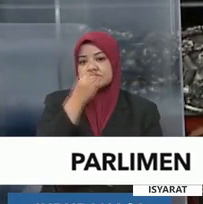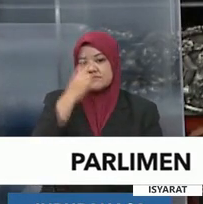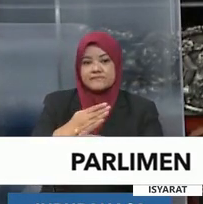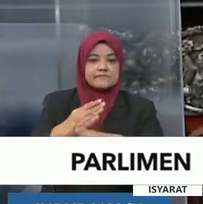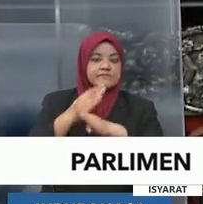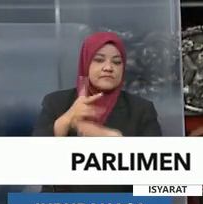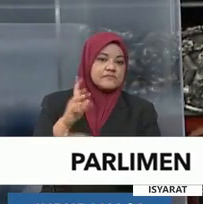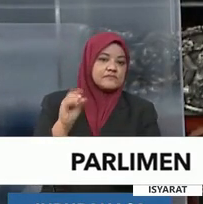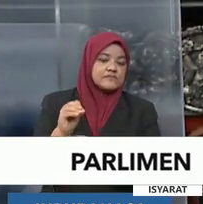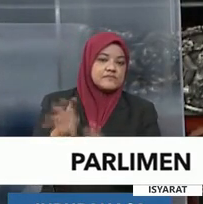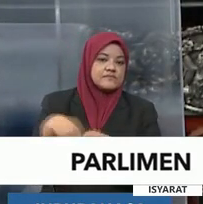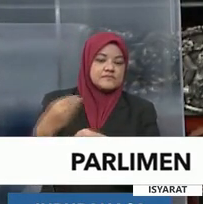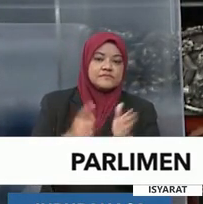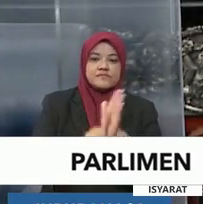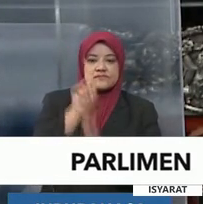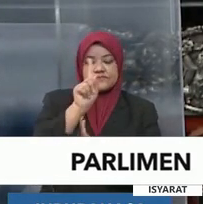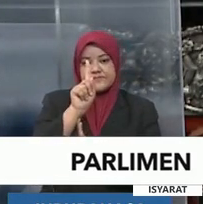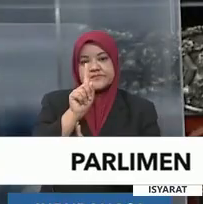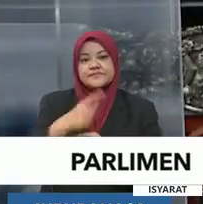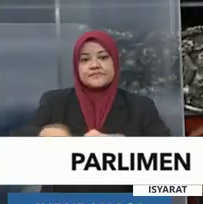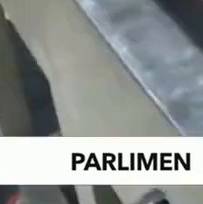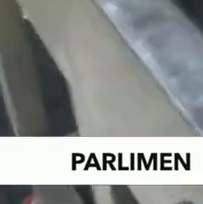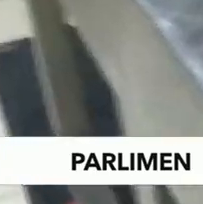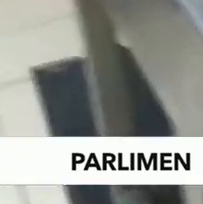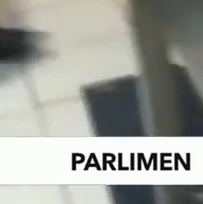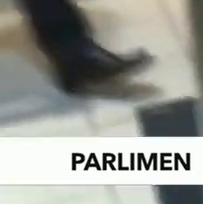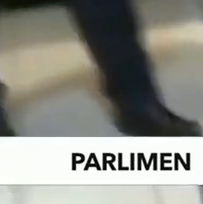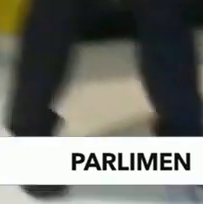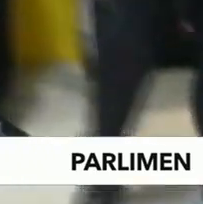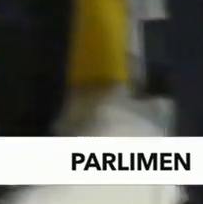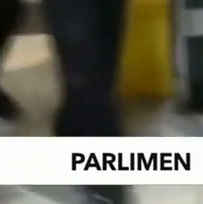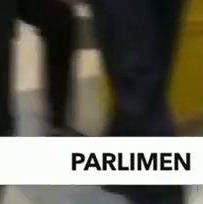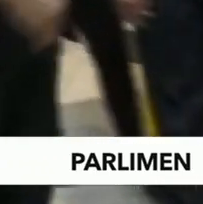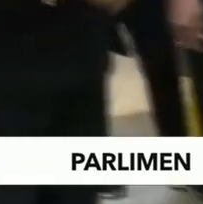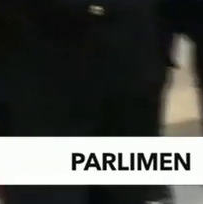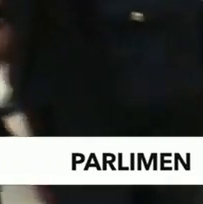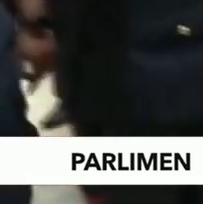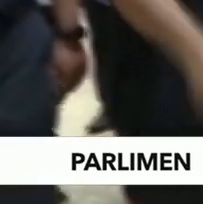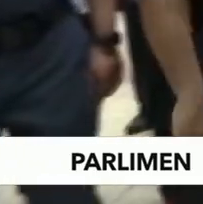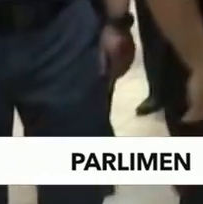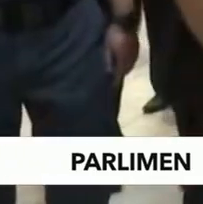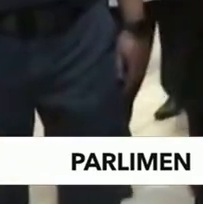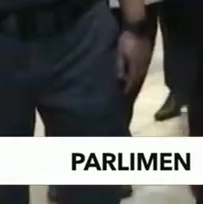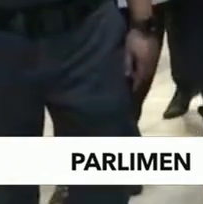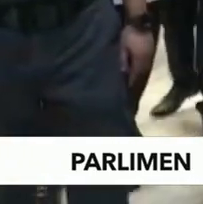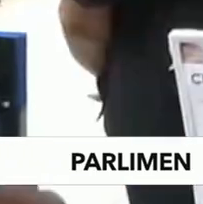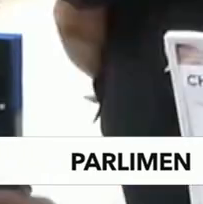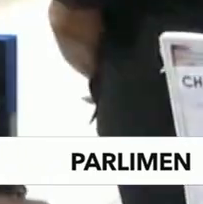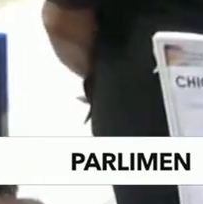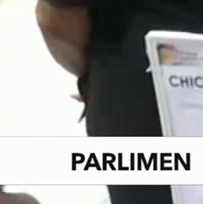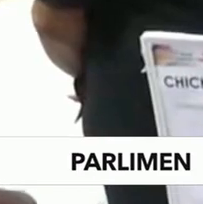tindakan mengikut peruntukan undang-undang di bawah bidang kuasa kementerian. Selain itu, beliau berkata KPDNHEP turut terus komited untuk